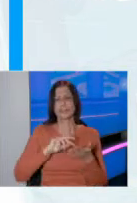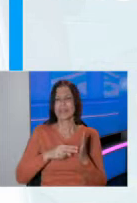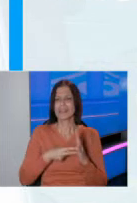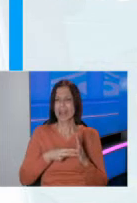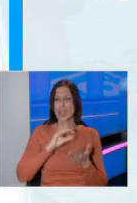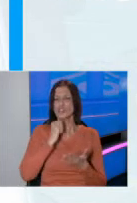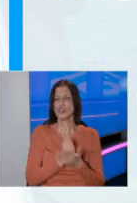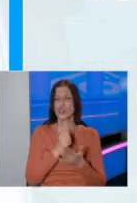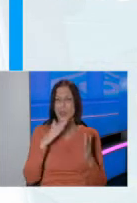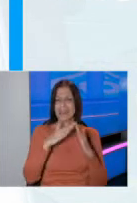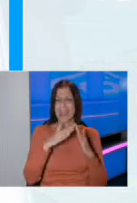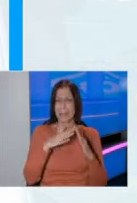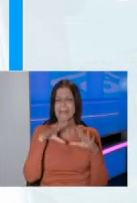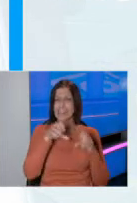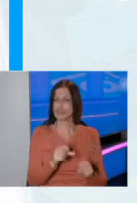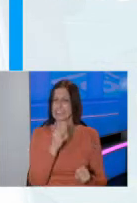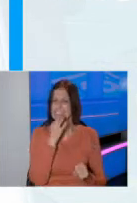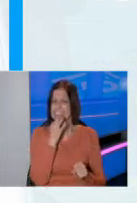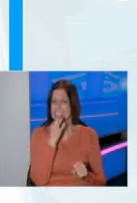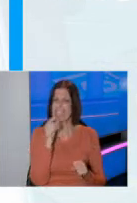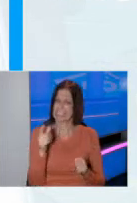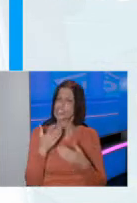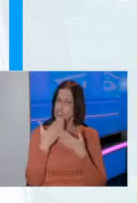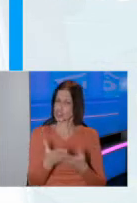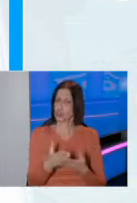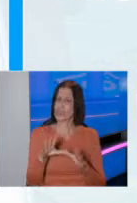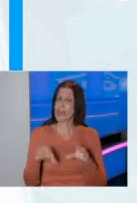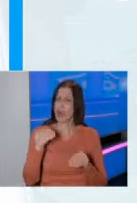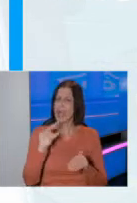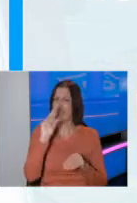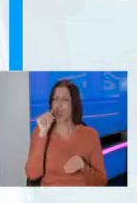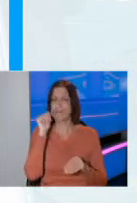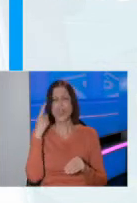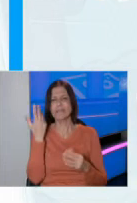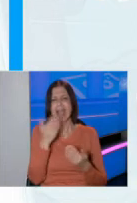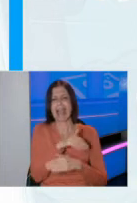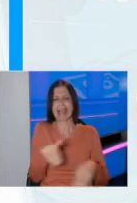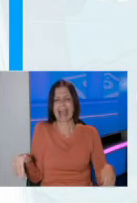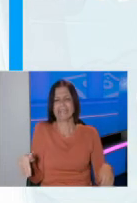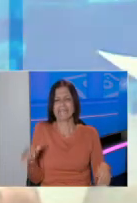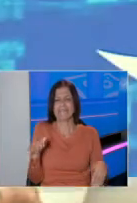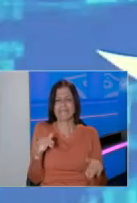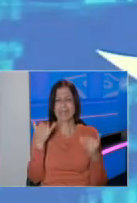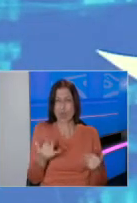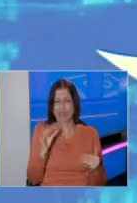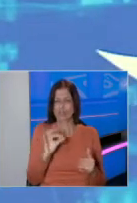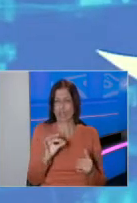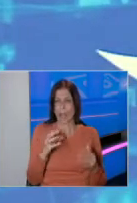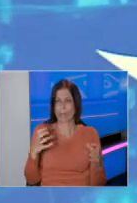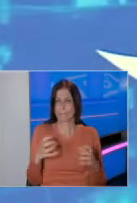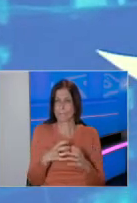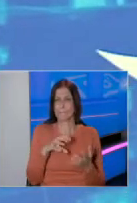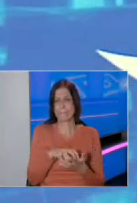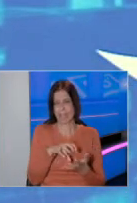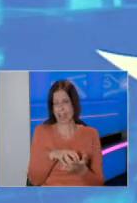בהתיישבות הצעירה. זה מוגש כשירות לבוחרי כחול לבן, שלא יודעים מה הקו הנוכחי של המפלגה.